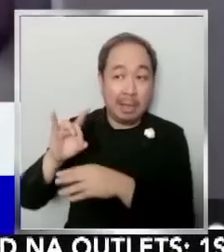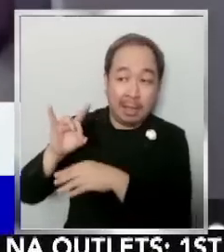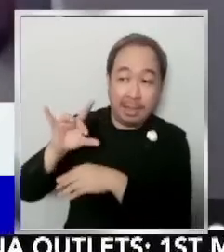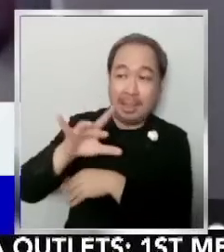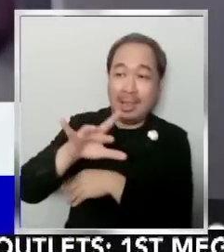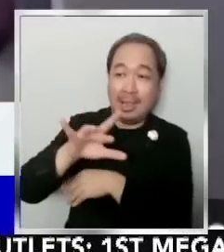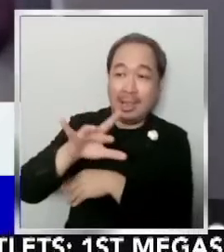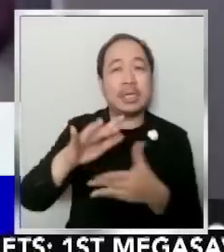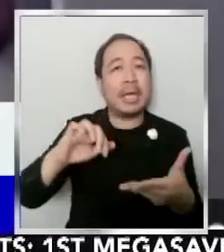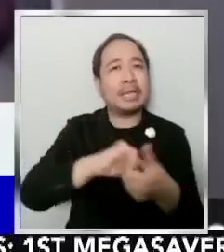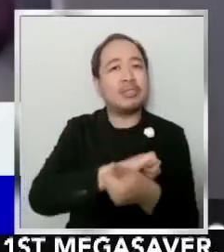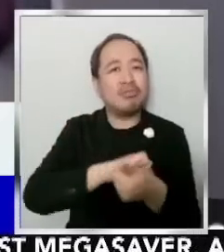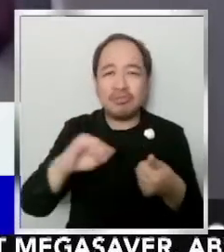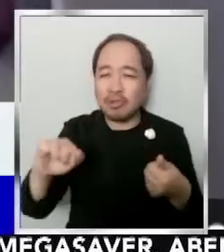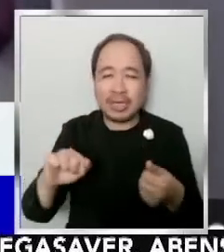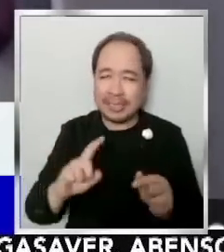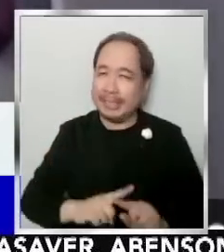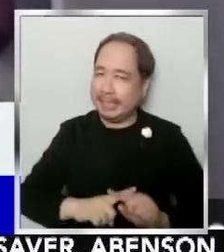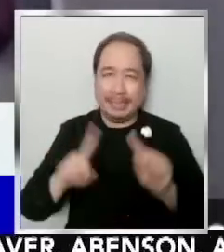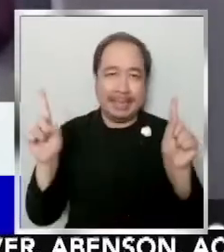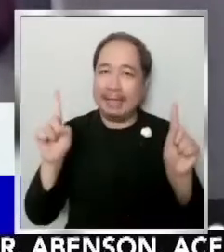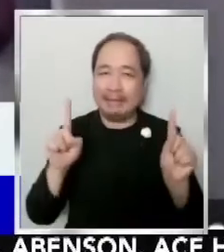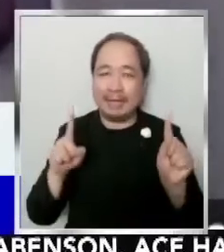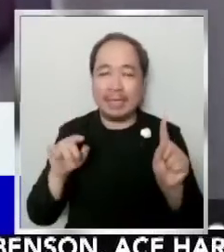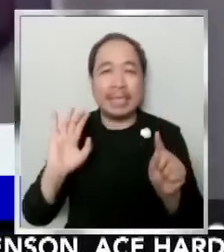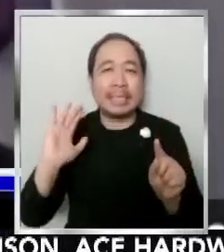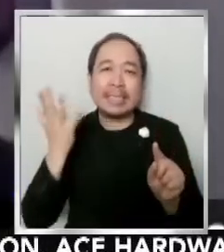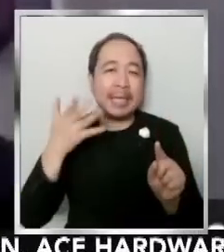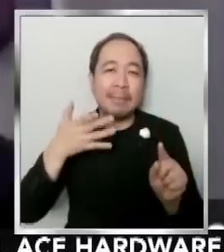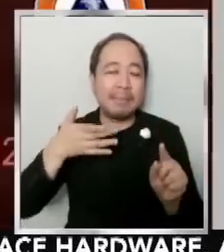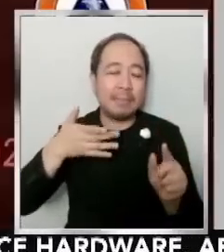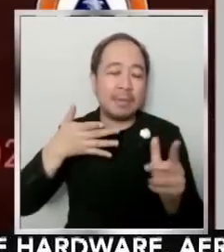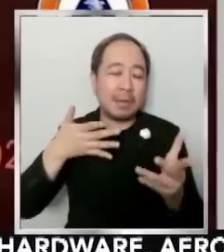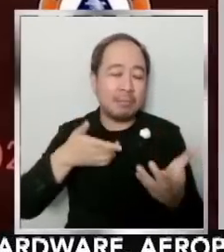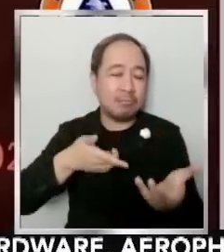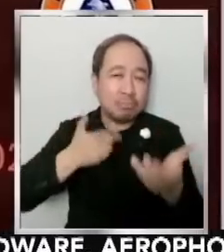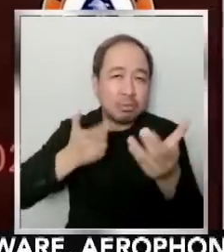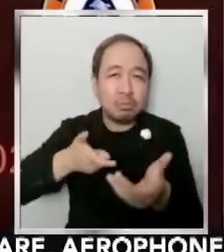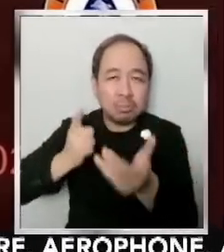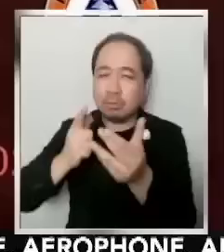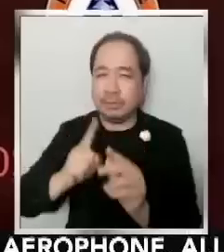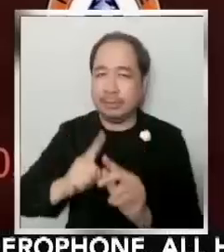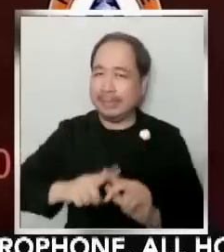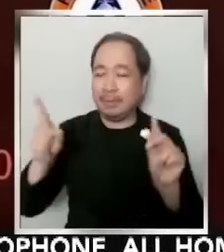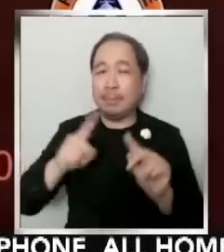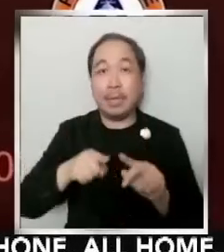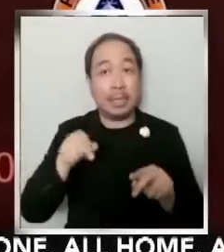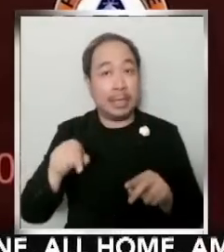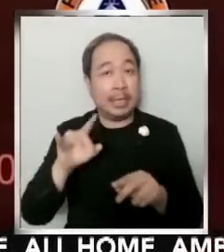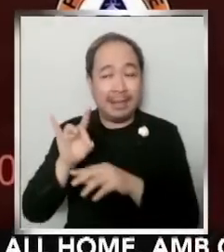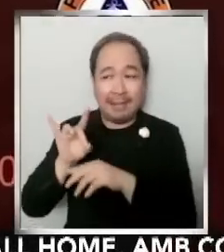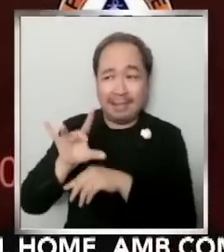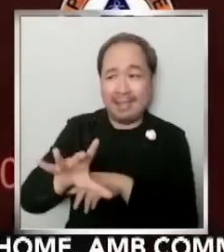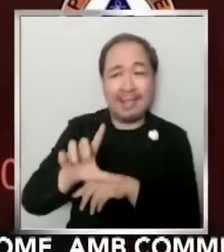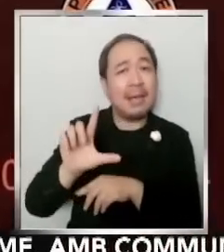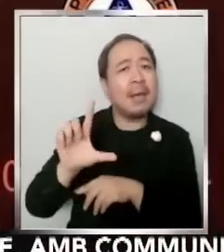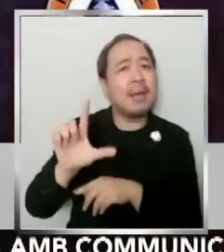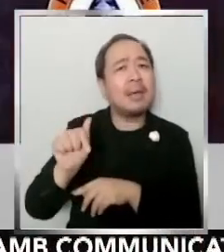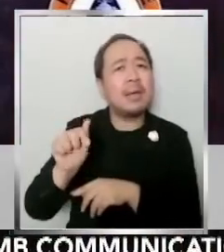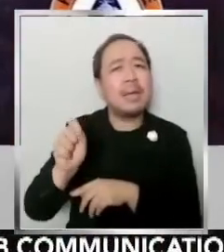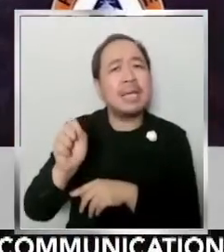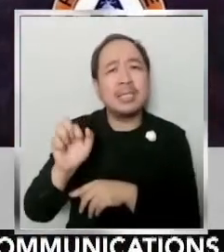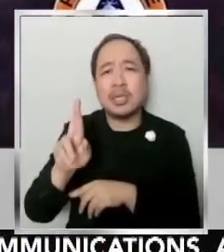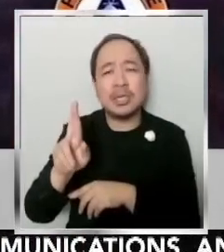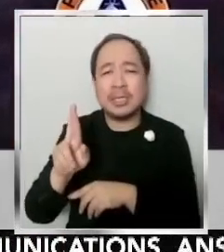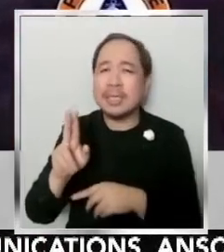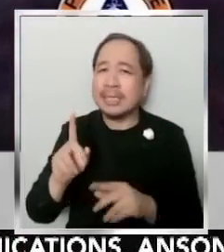the like cannons or guns, no. This one naman is a different type of it's still not of that level. It